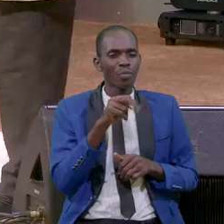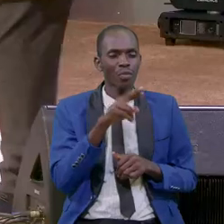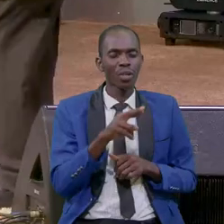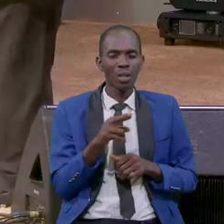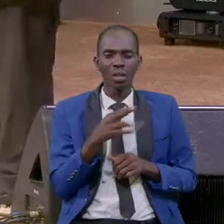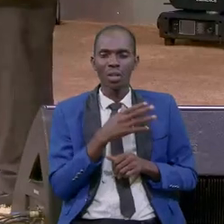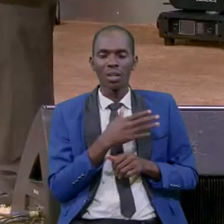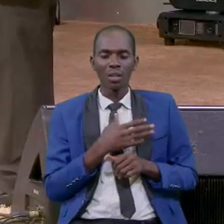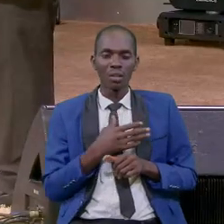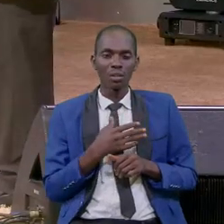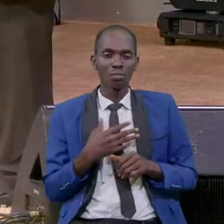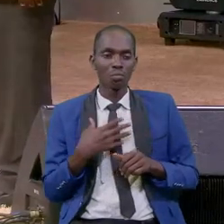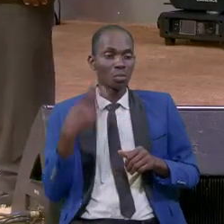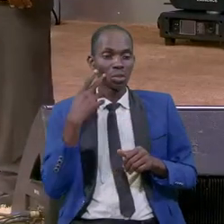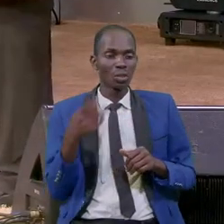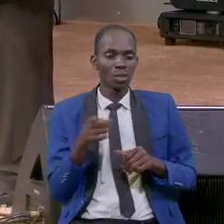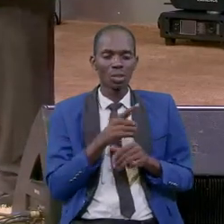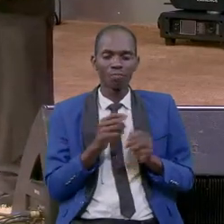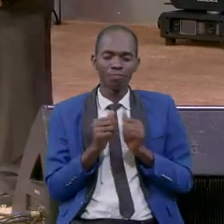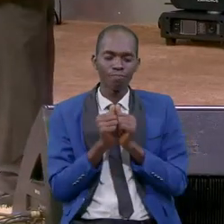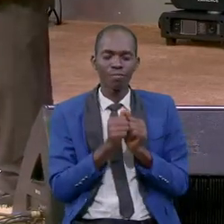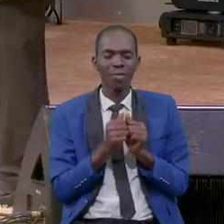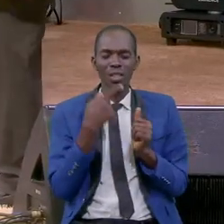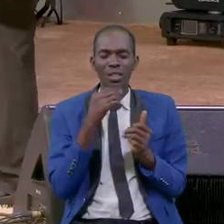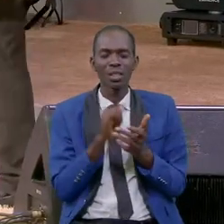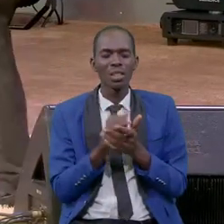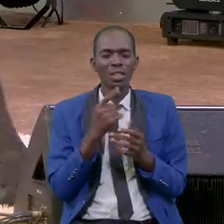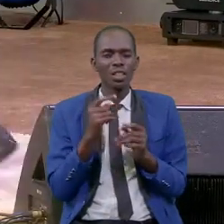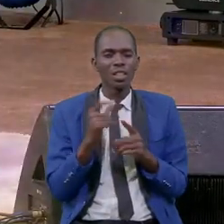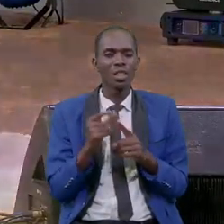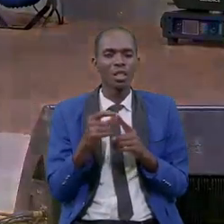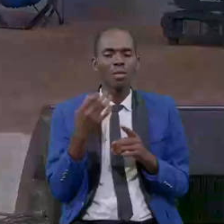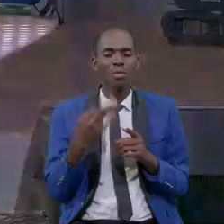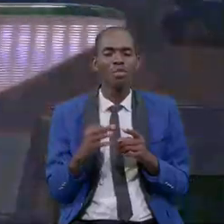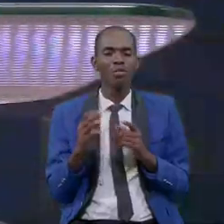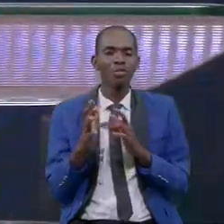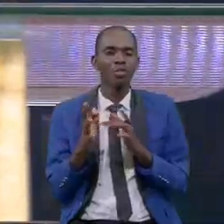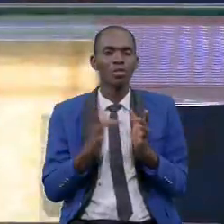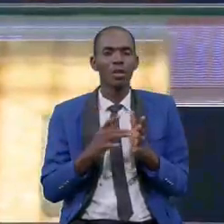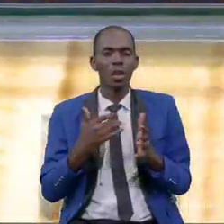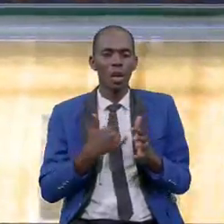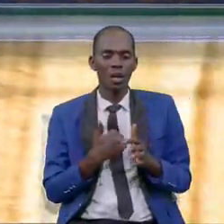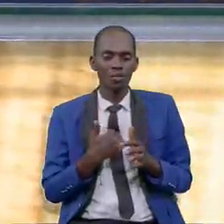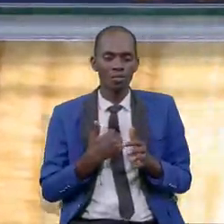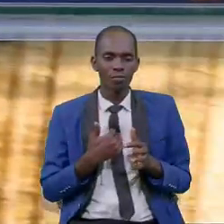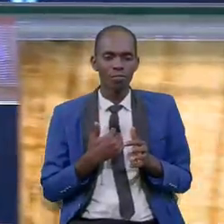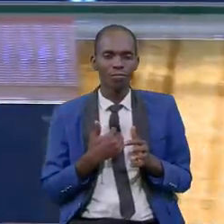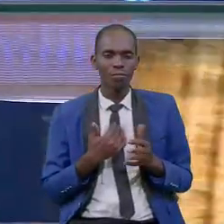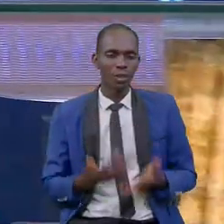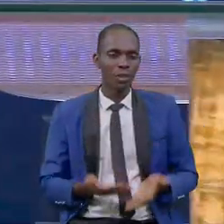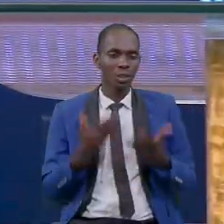ils ont guéri les malades. Regardez, Judas Iscariot aussi utilisait le nom de Jésus et guérissait les malades et tous de